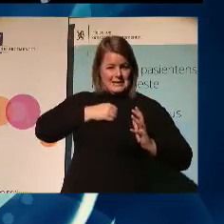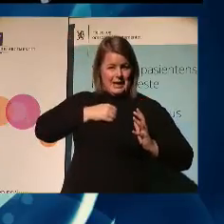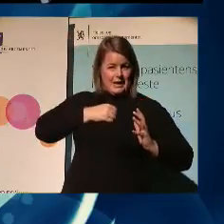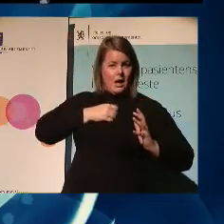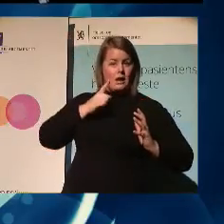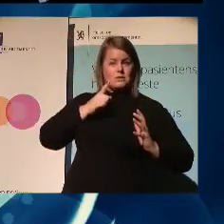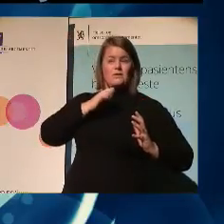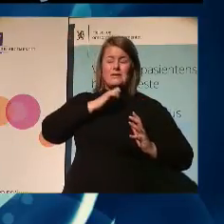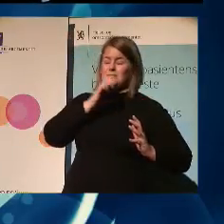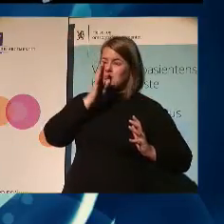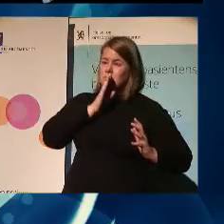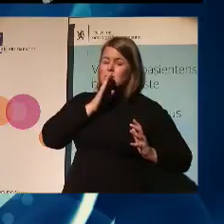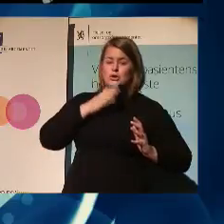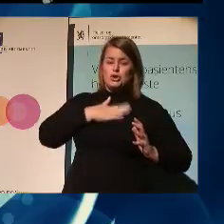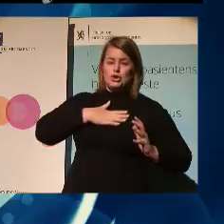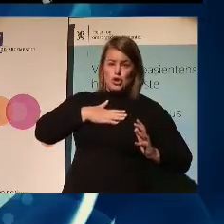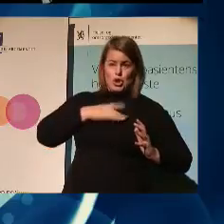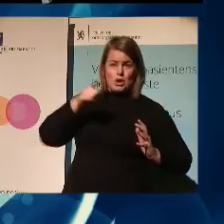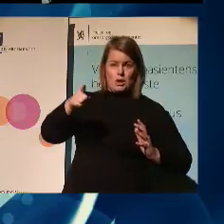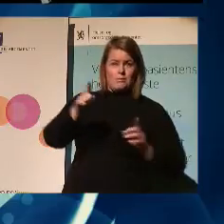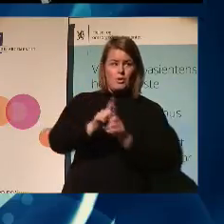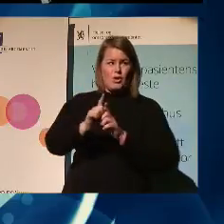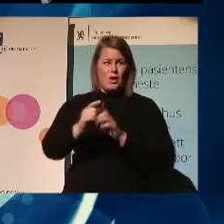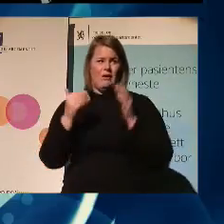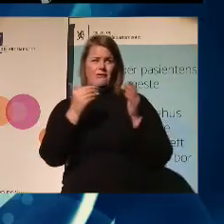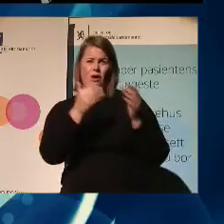riktig syk, så har du problemer med relasjoner til alle andre.